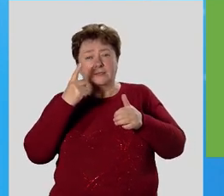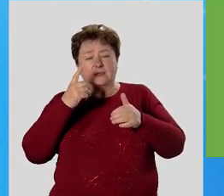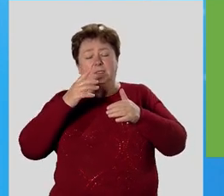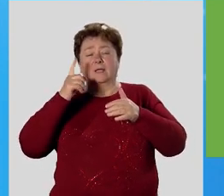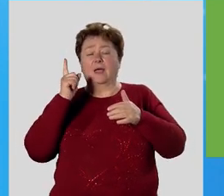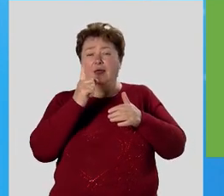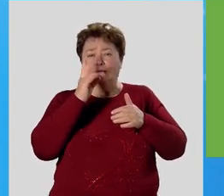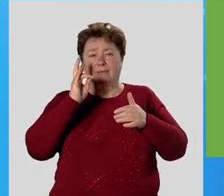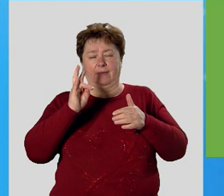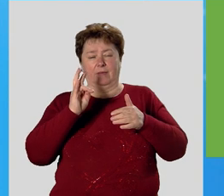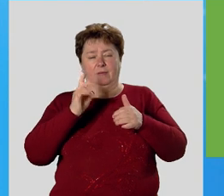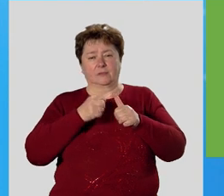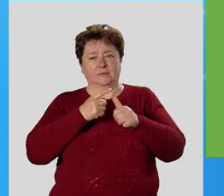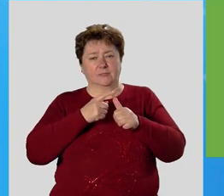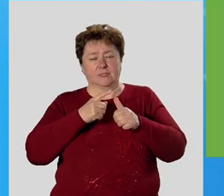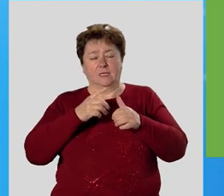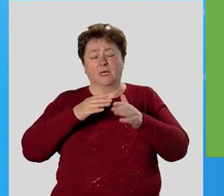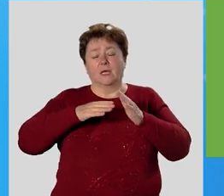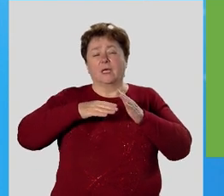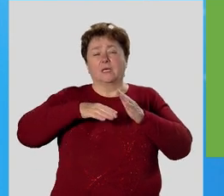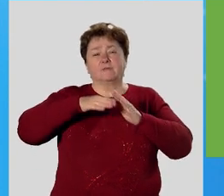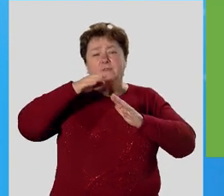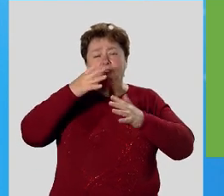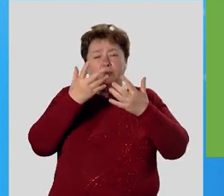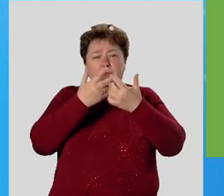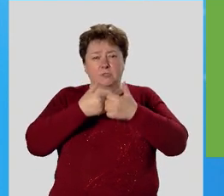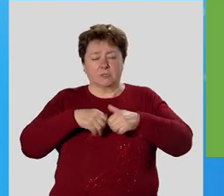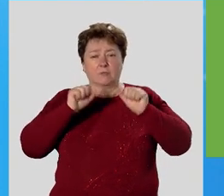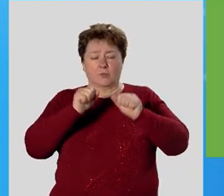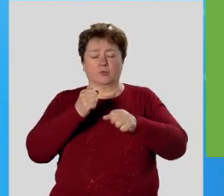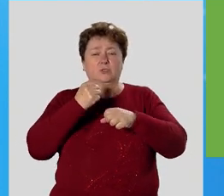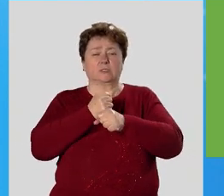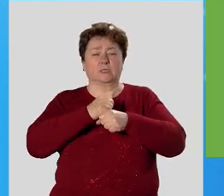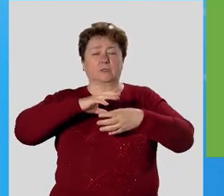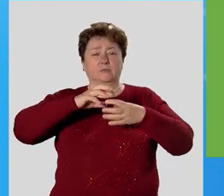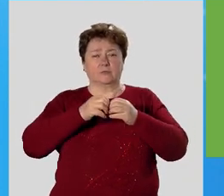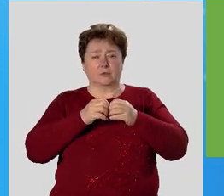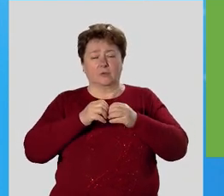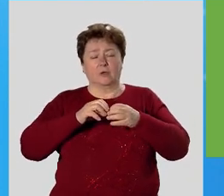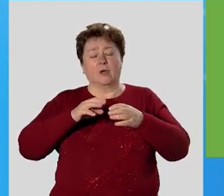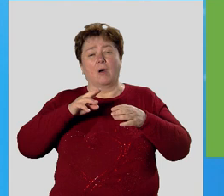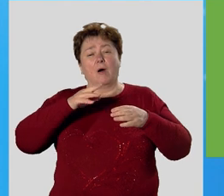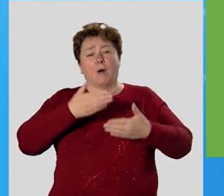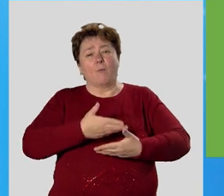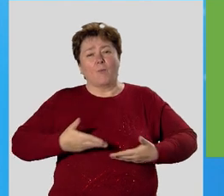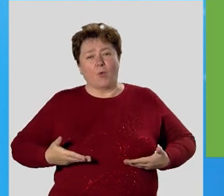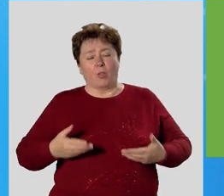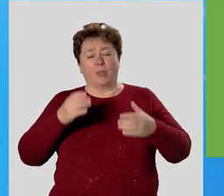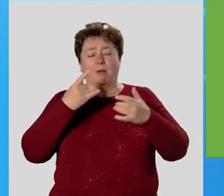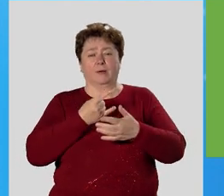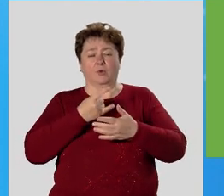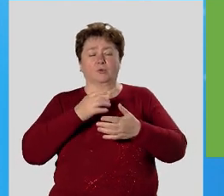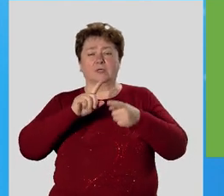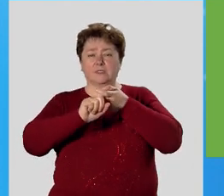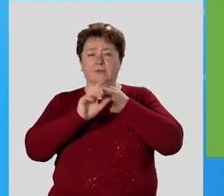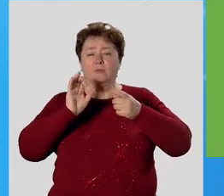одинарный 1N. Из вышеперечисленного можно сделать вывод. Пол ребенка